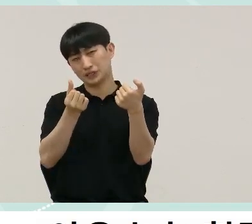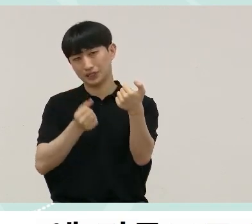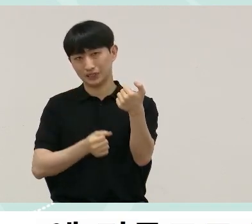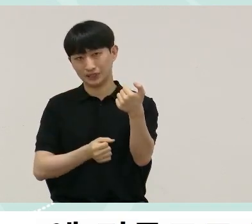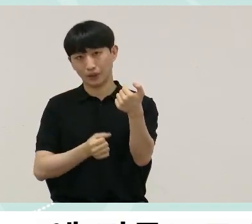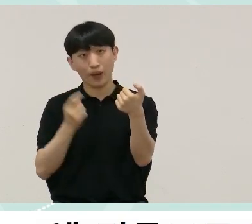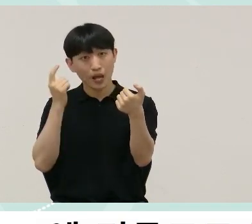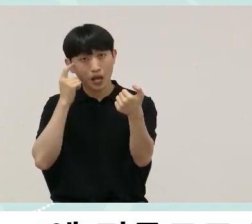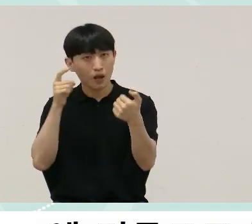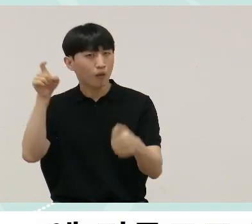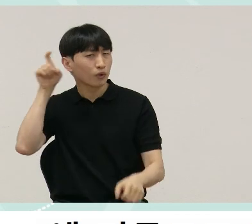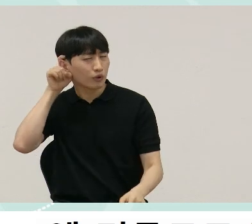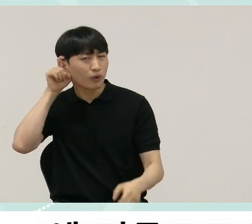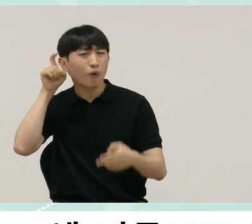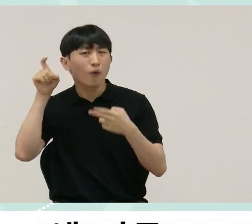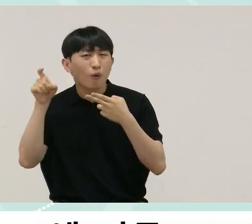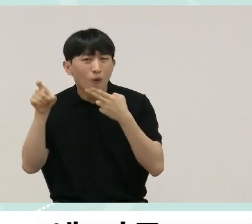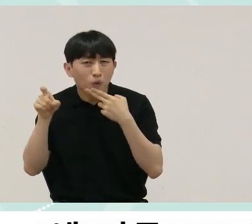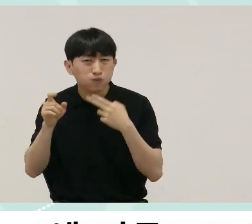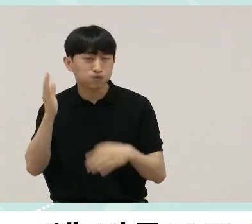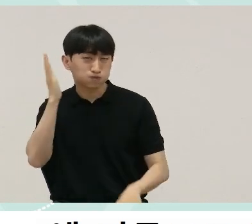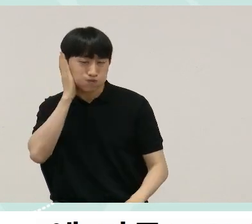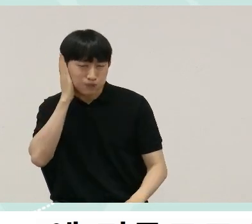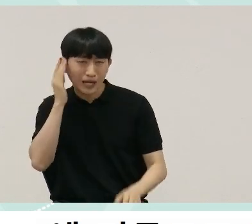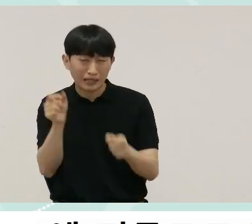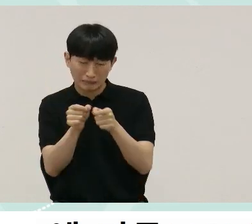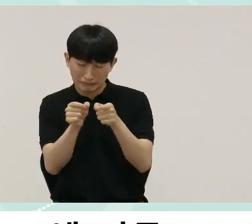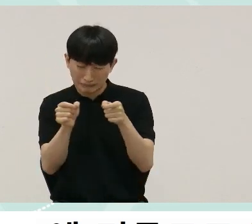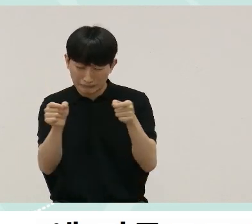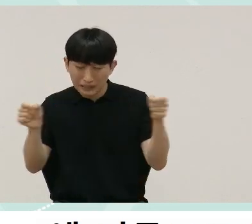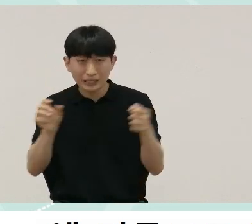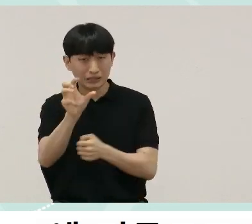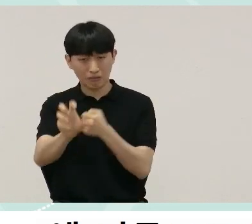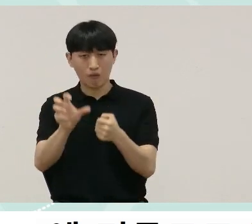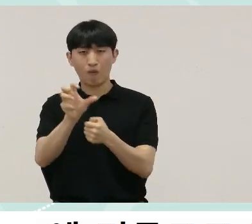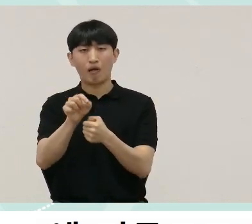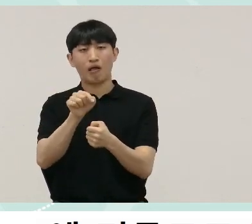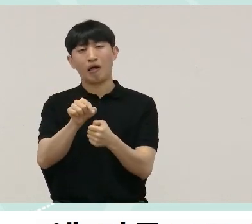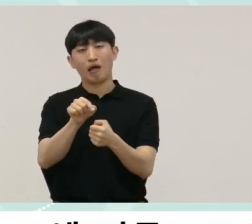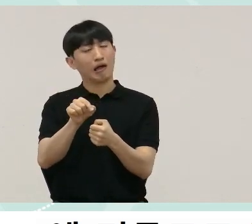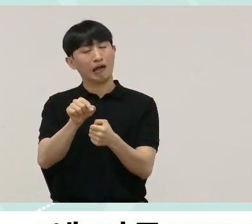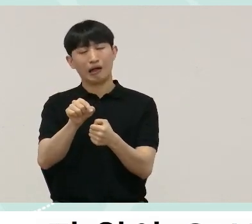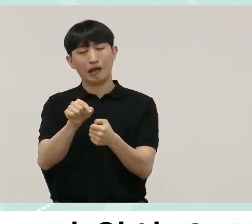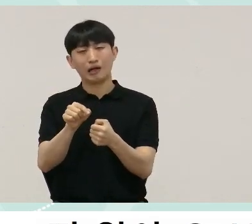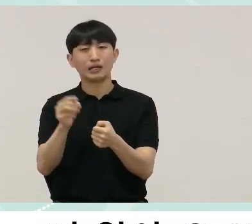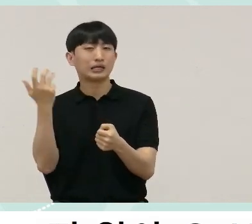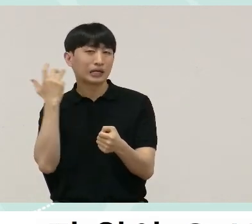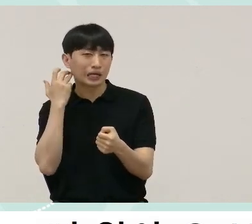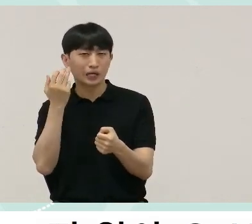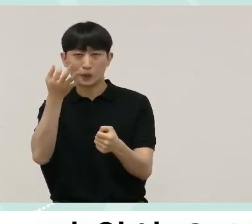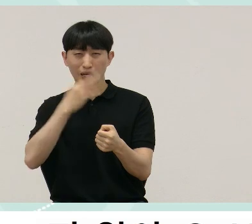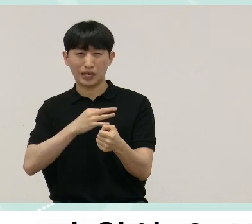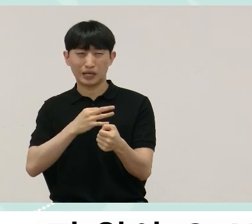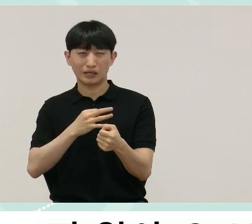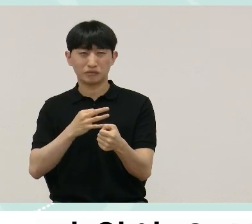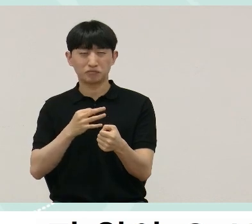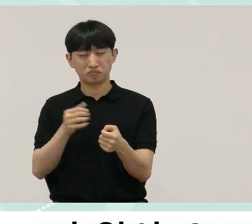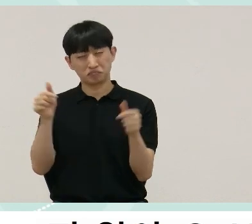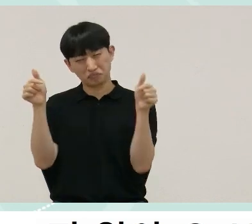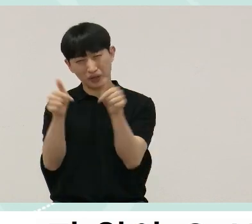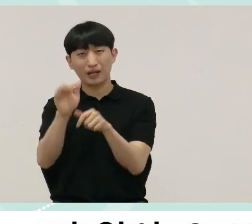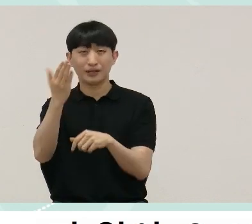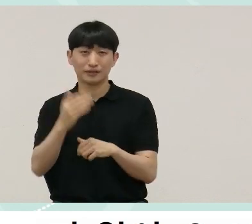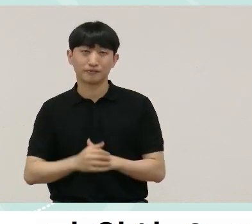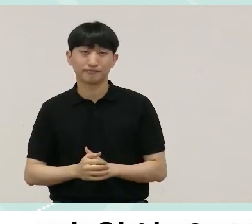보청기를 사용하지 않고 너무 오랫동안 기간이 있으면 어린이의 경우에서도 효과가 많이 감소된다는 걸 보여주고 있습니다.